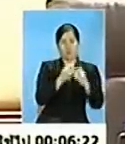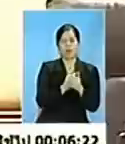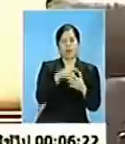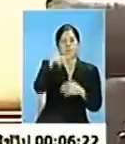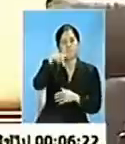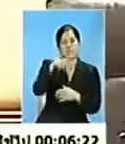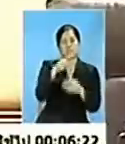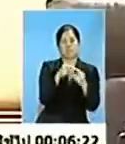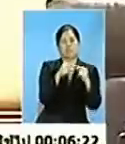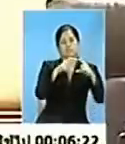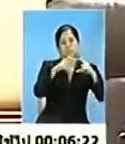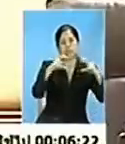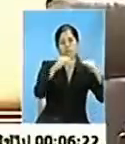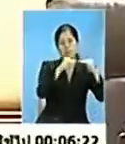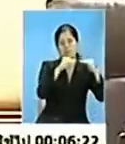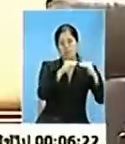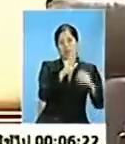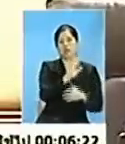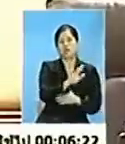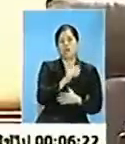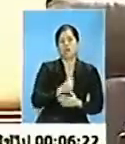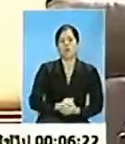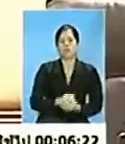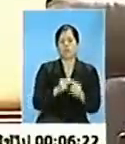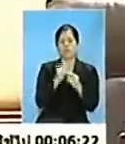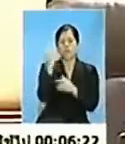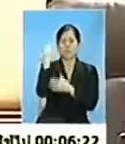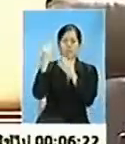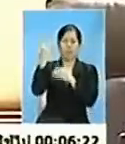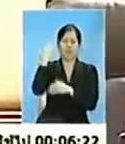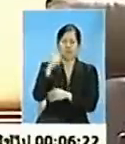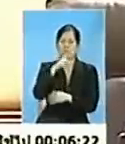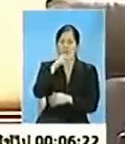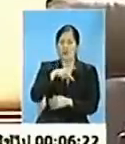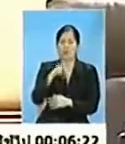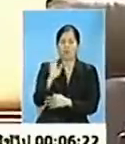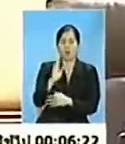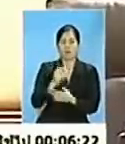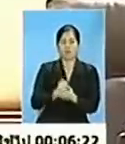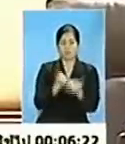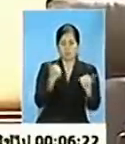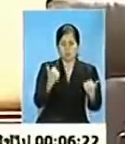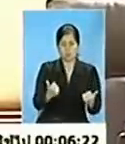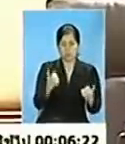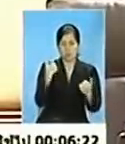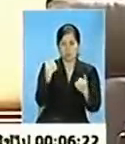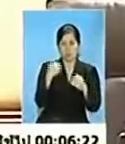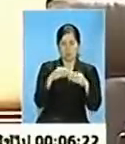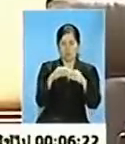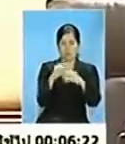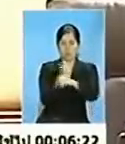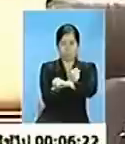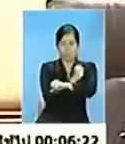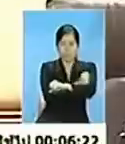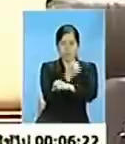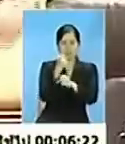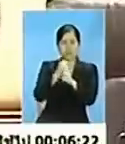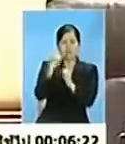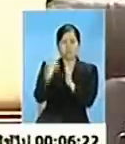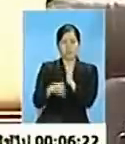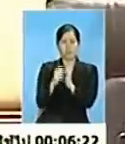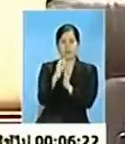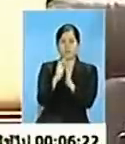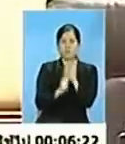ษอย่าโบราณนะแรงงานเถื่อนมันไม่มีแล้วไปเอามาสมัยไหนที่เขาทำเสร็